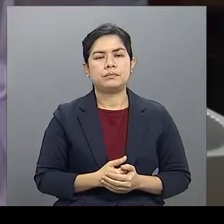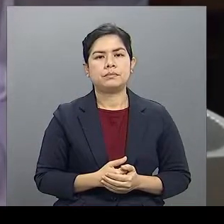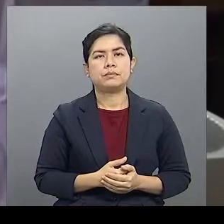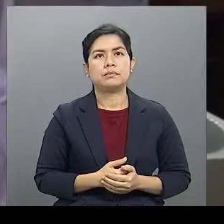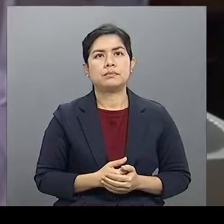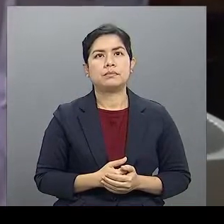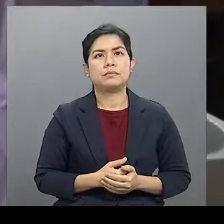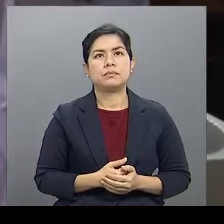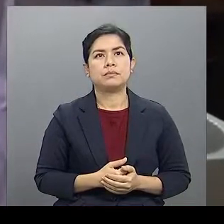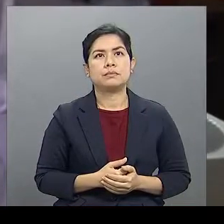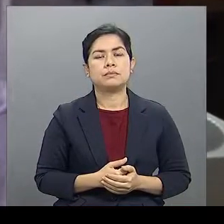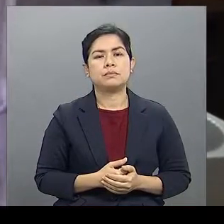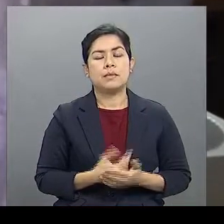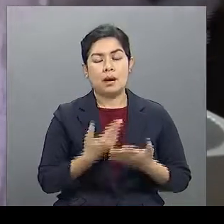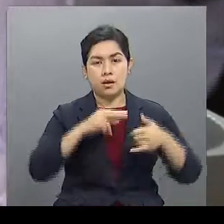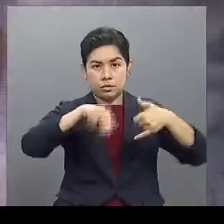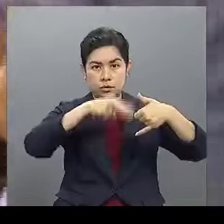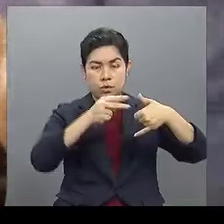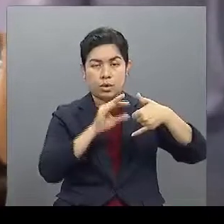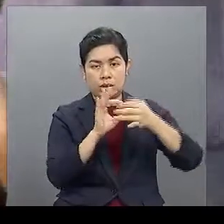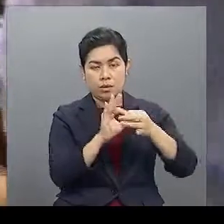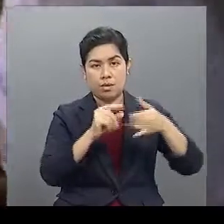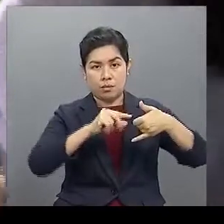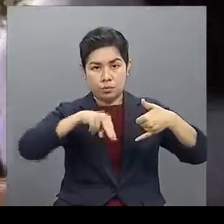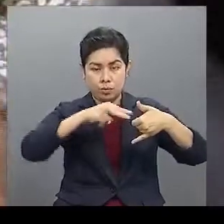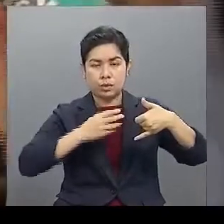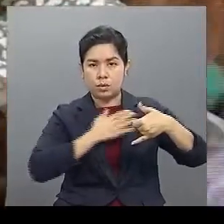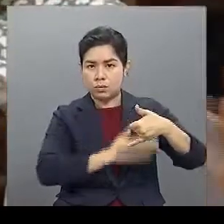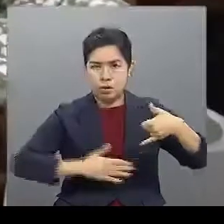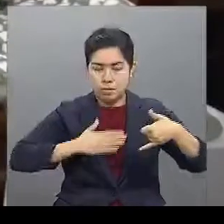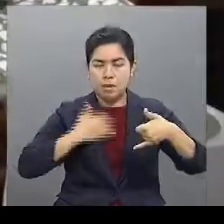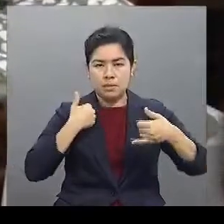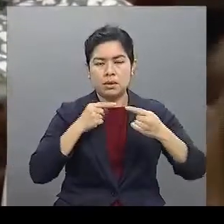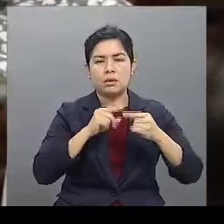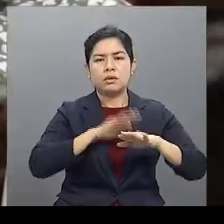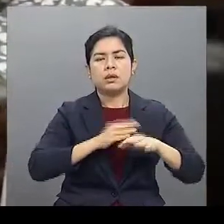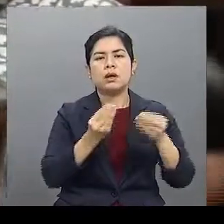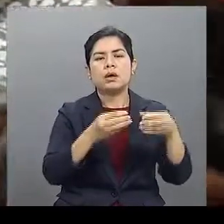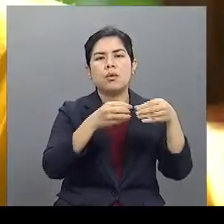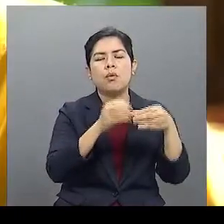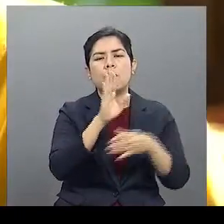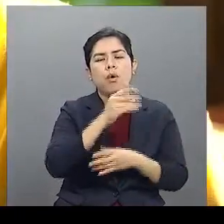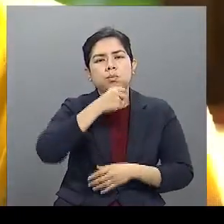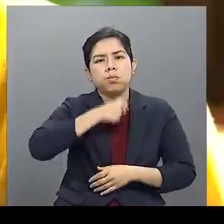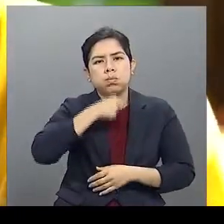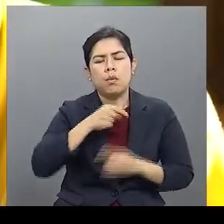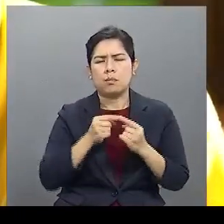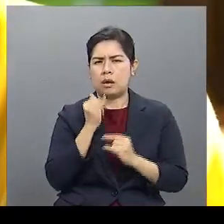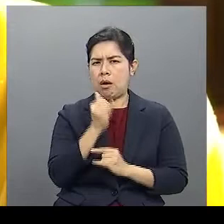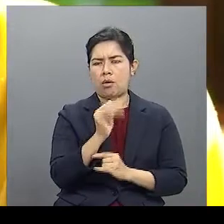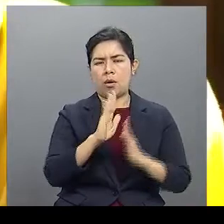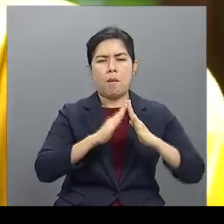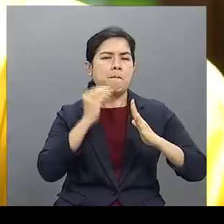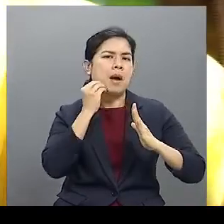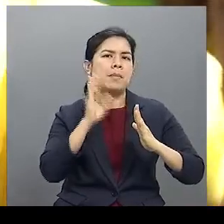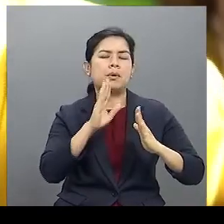พร้อมตรวจสุขภาพเบื้องต้นให้กลุ่มเสี่ยงเหล่านี้และเน้นย้ำให้กลุ่มผู้สูงอายุงดออกจากบ้านถ้าไม่จำเป็นและหากมีความจำเป็นต้อง